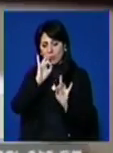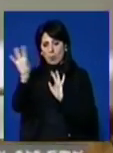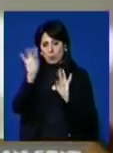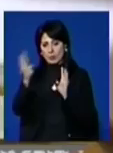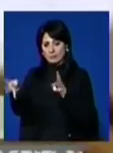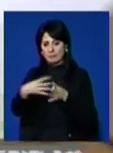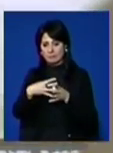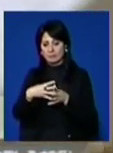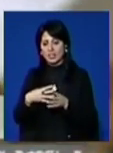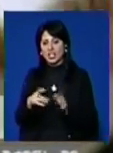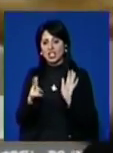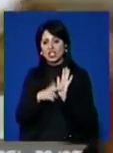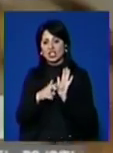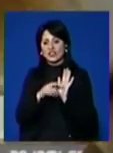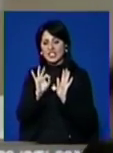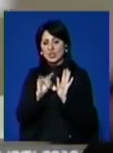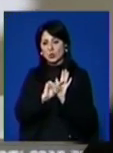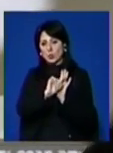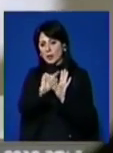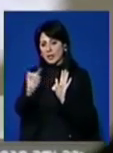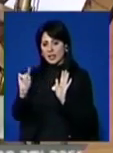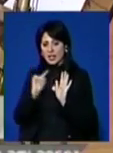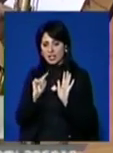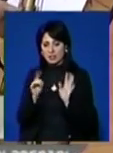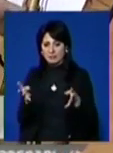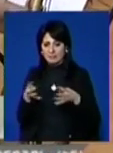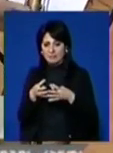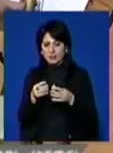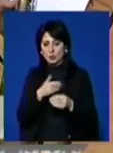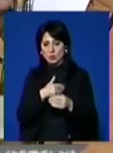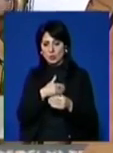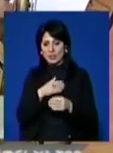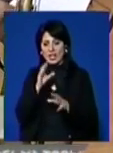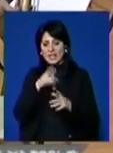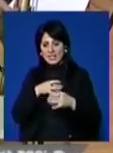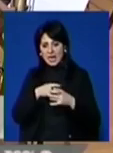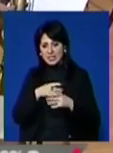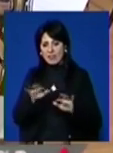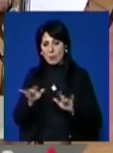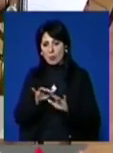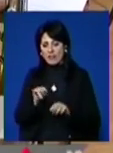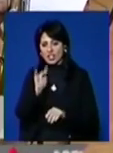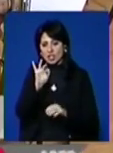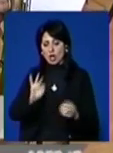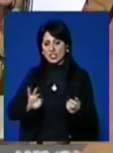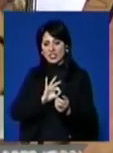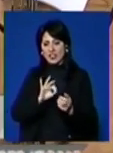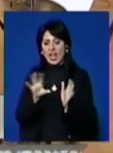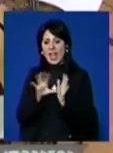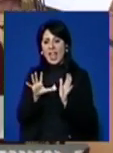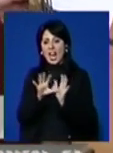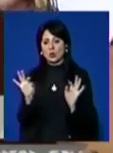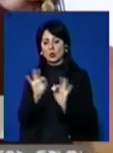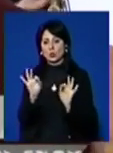პოპულარიზებისთვის გაერთიანდნენ. 7 ინსტრუმენტალისტი სიახლის სურვილმა გაერთიანა. საქსაფონის, ფორტეპიანოს, ჩელოს, ვიოლინოსა და